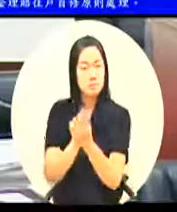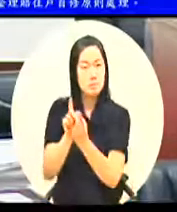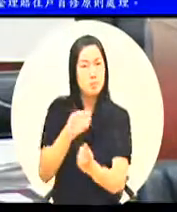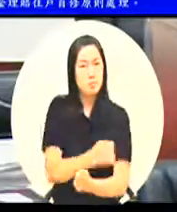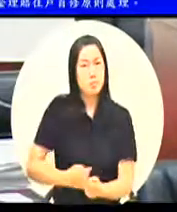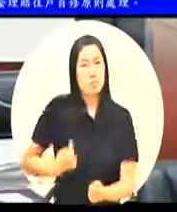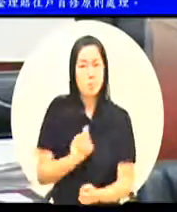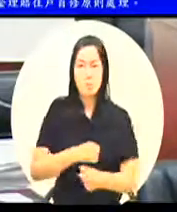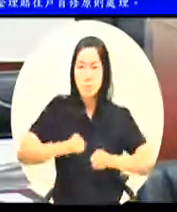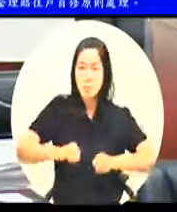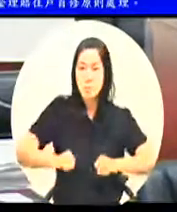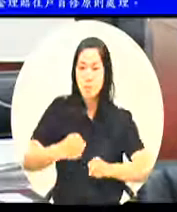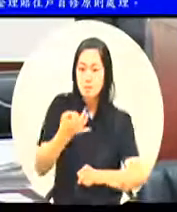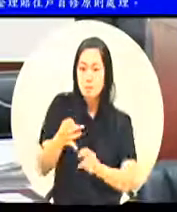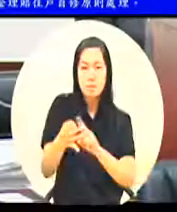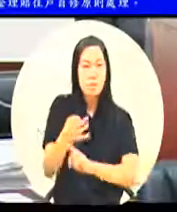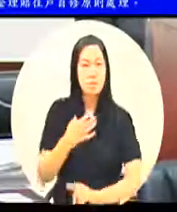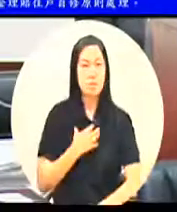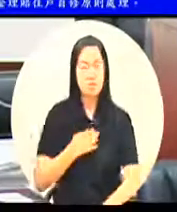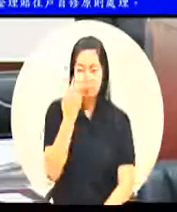成威胁，施工的诚信，